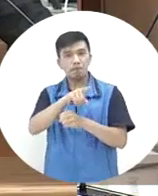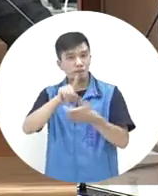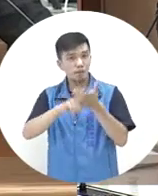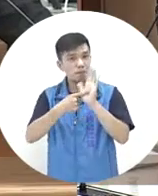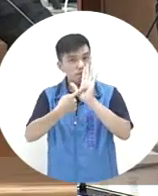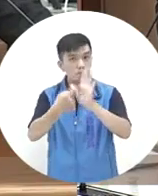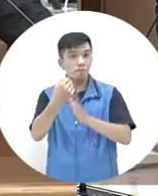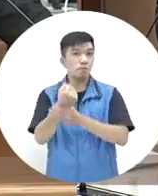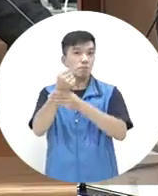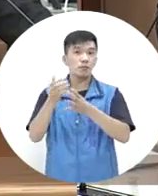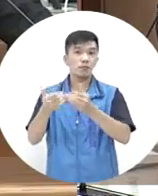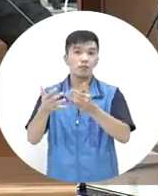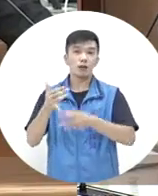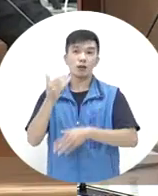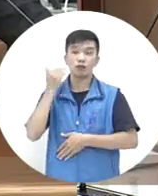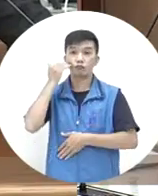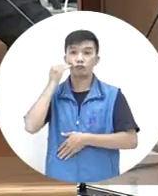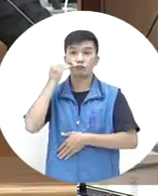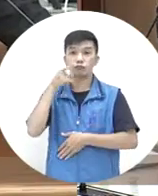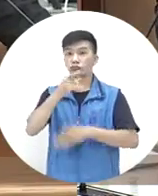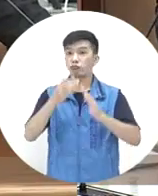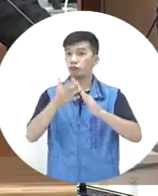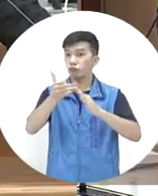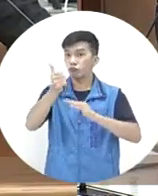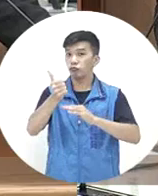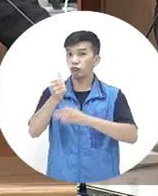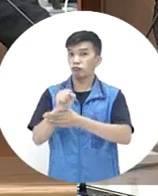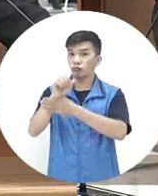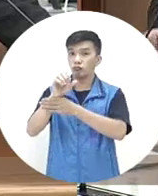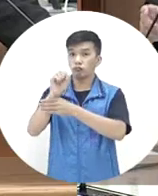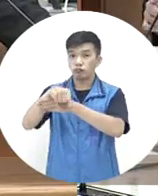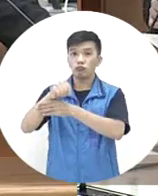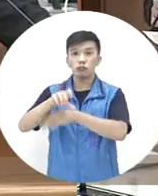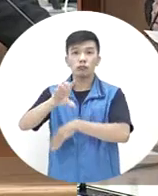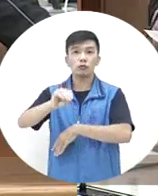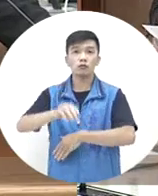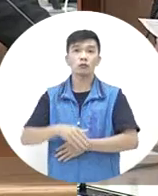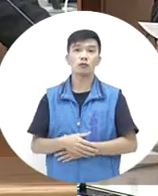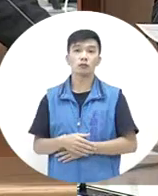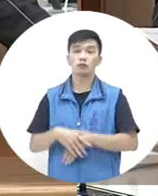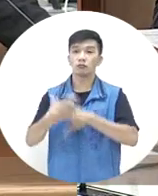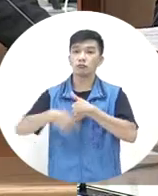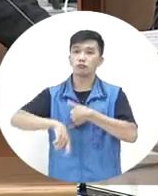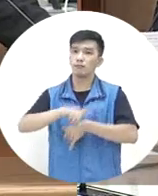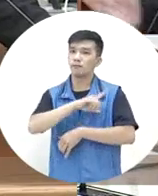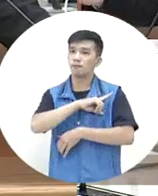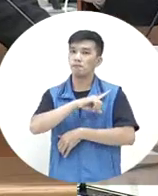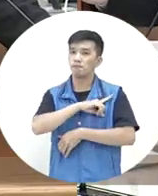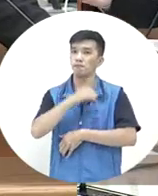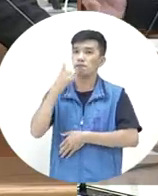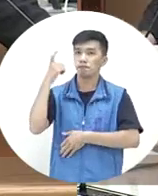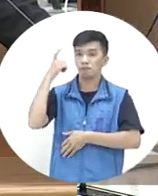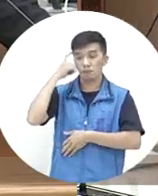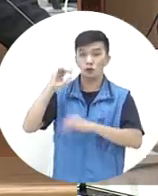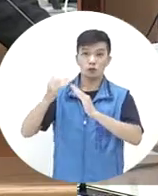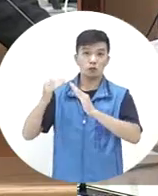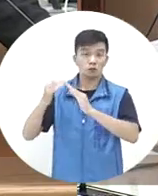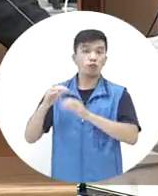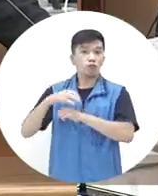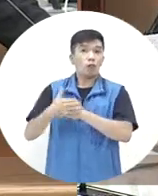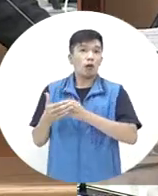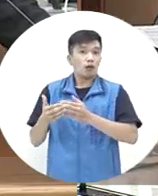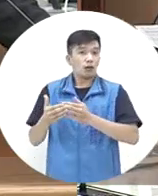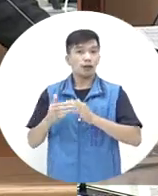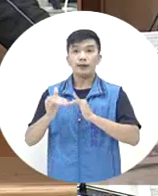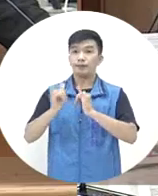免案，市长你认同吗？ 我个人的价值很清楚，我捍卫国家， 捍卫国家， 守护人民，